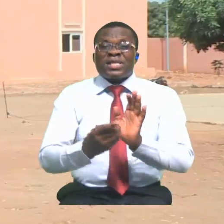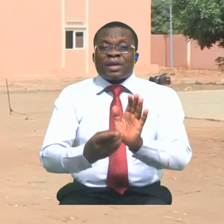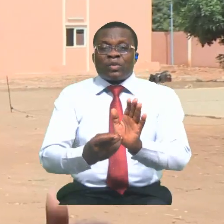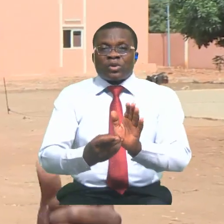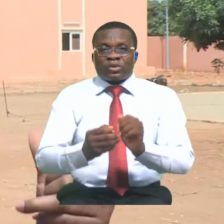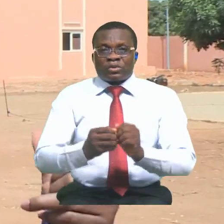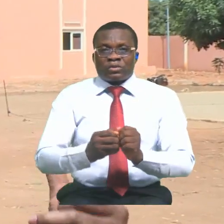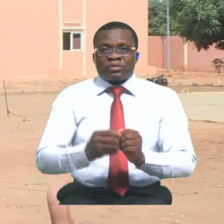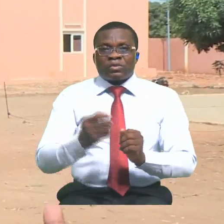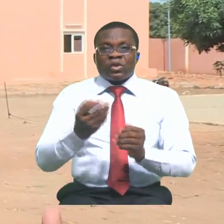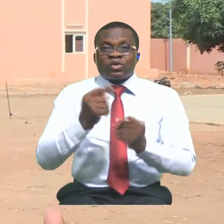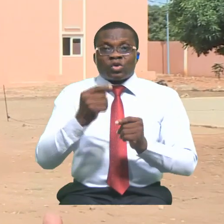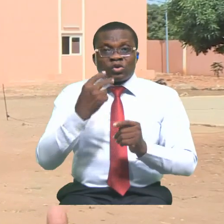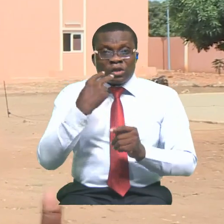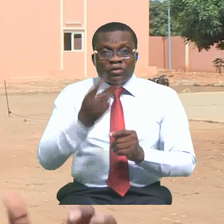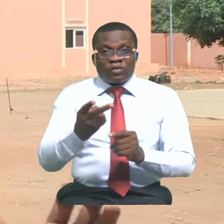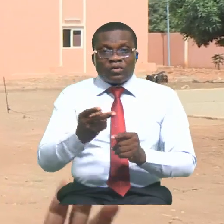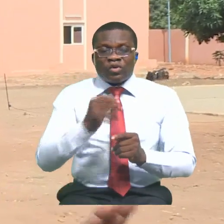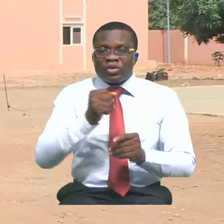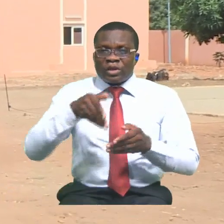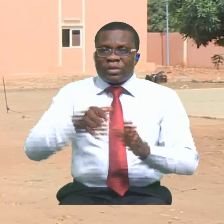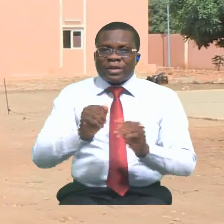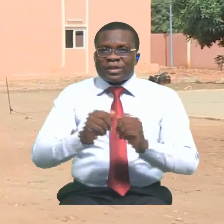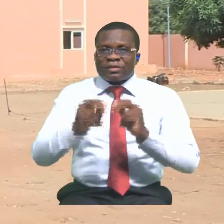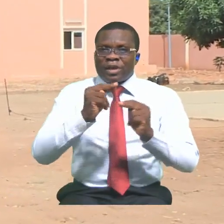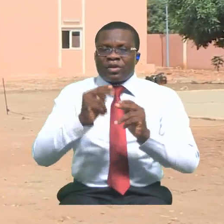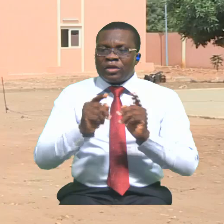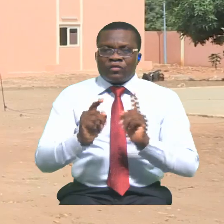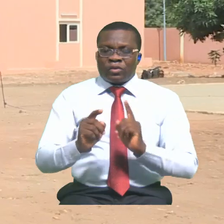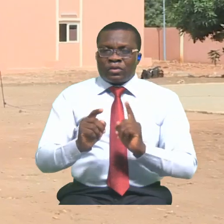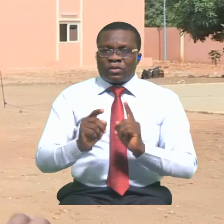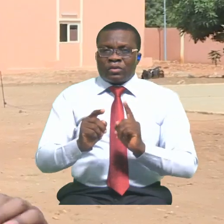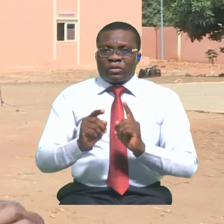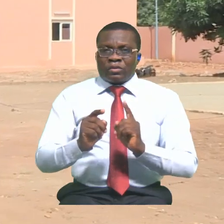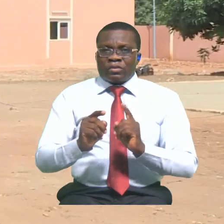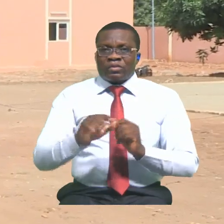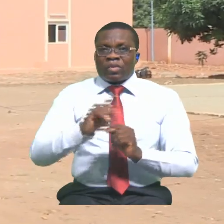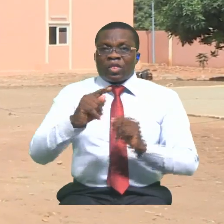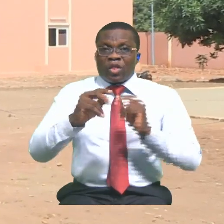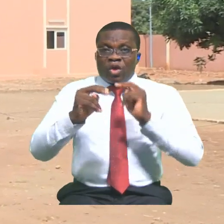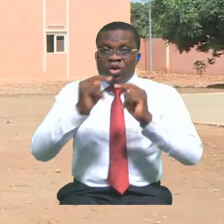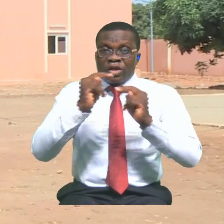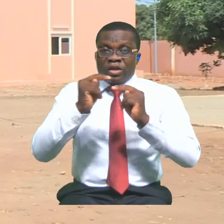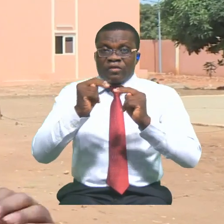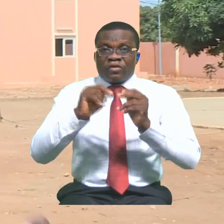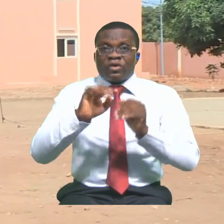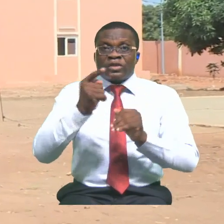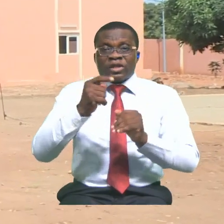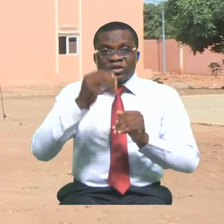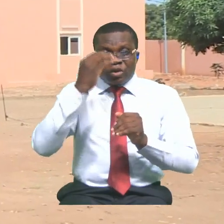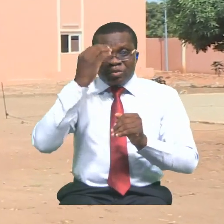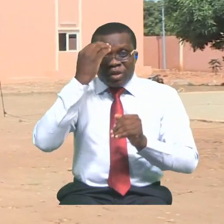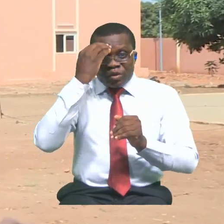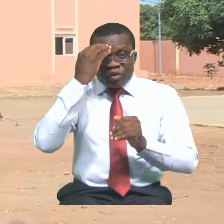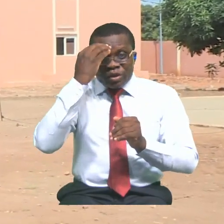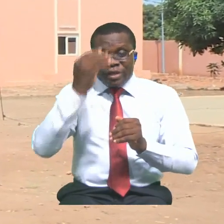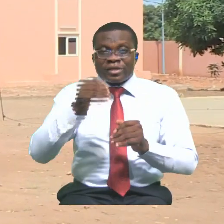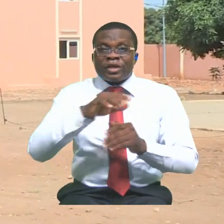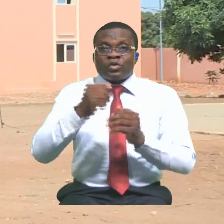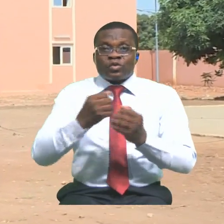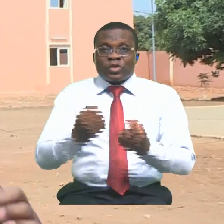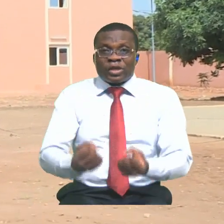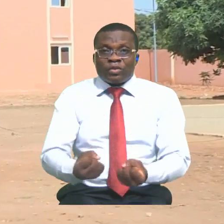Mais le module que nous venons de voir n'est pas accessible à leur niveau. Leur niveau, c'est seulement reconnaître les engins